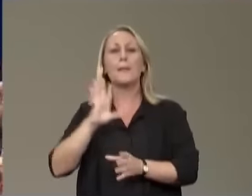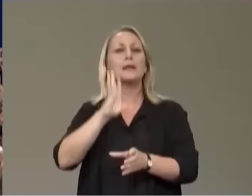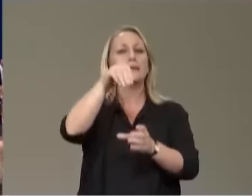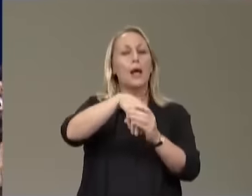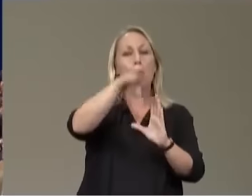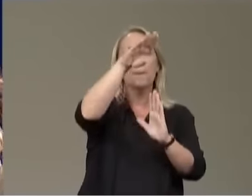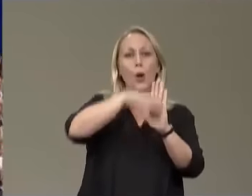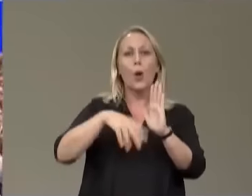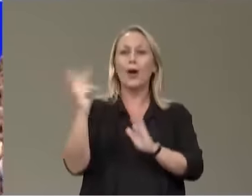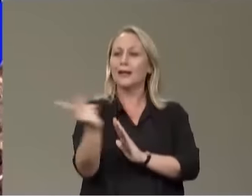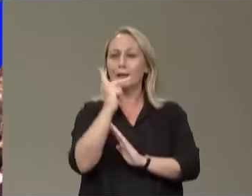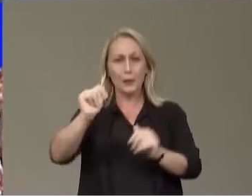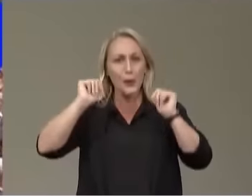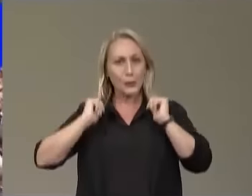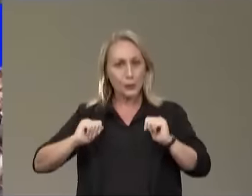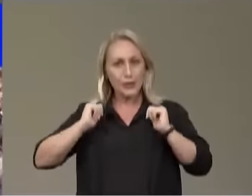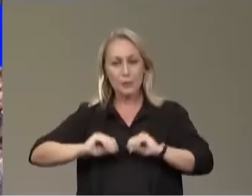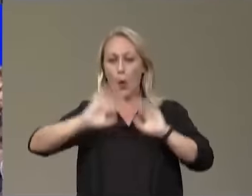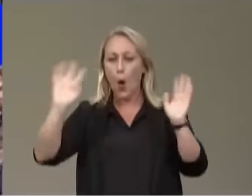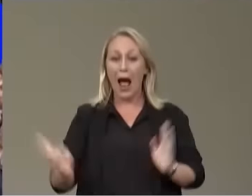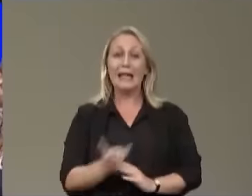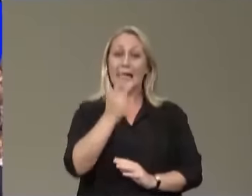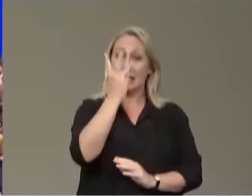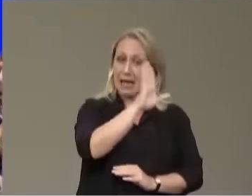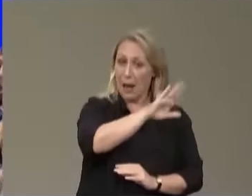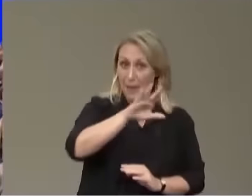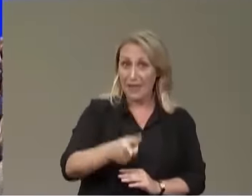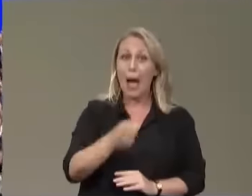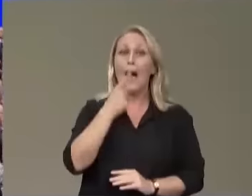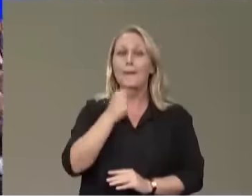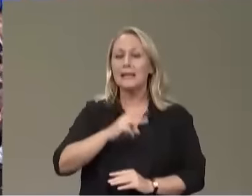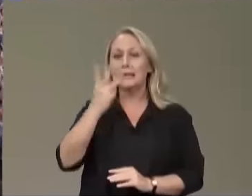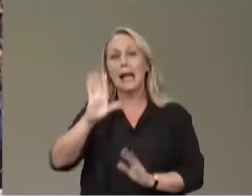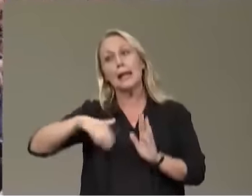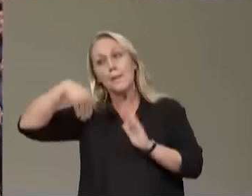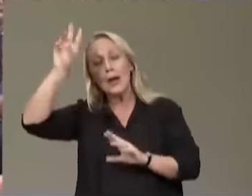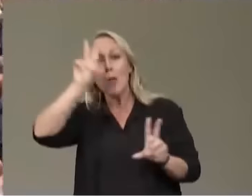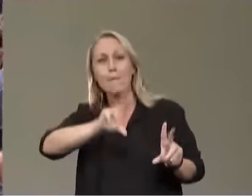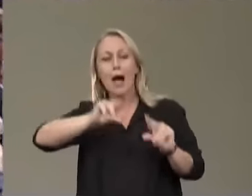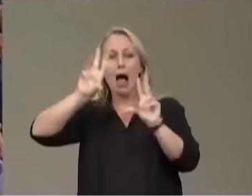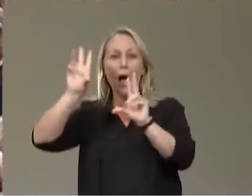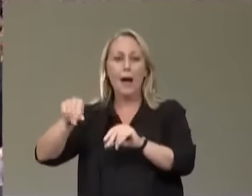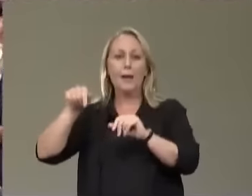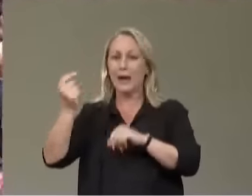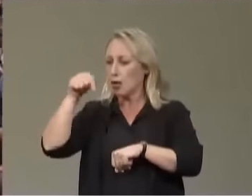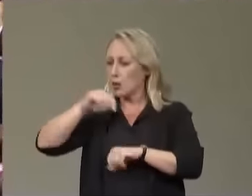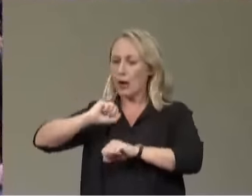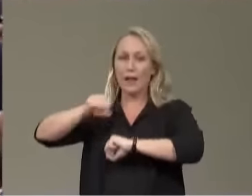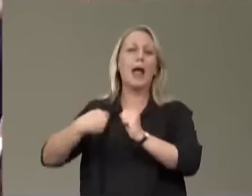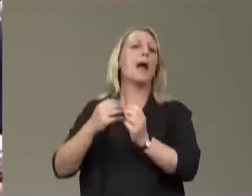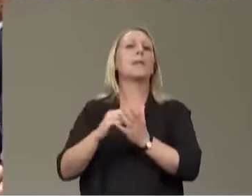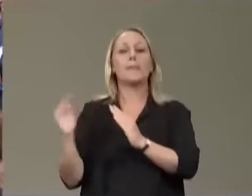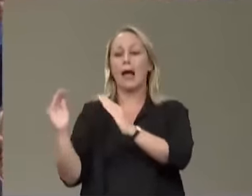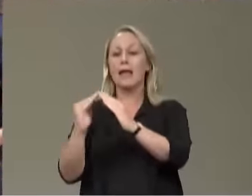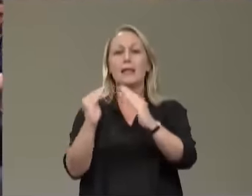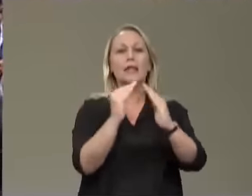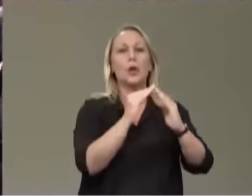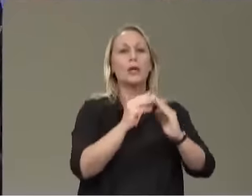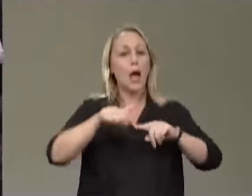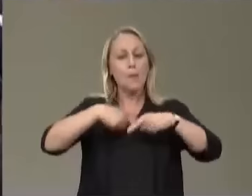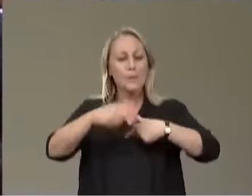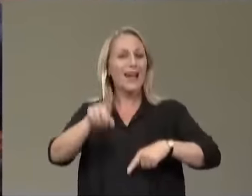προγράμματα κοινωνικού τουρισμού. Με τις υπάρχουσες δράσεις βέβαια σε ισχύ όπως οι ταντάδες της γειτονιάς που θα επεκταθούν